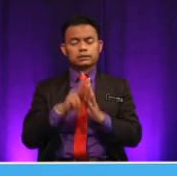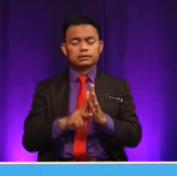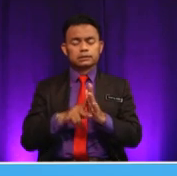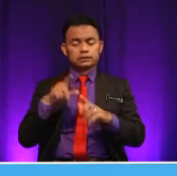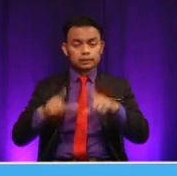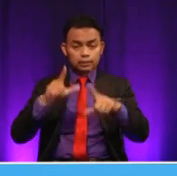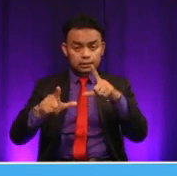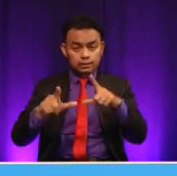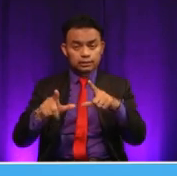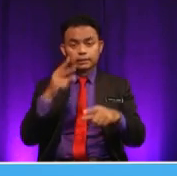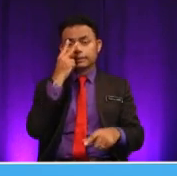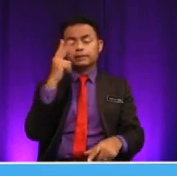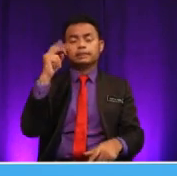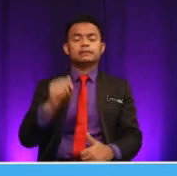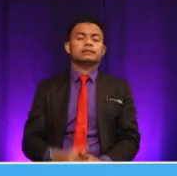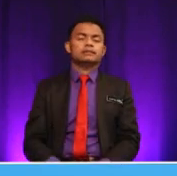langkah